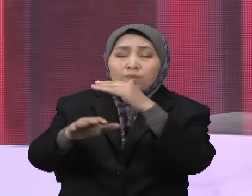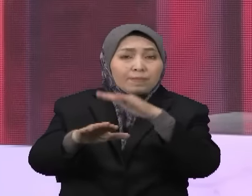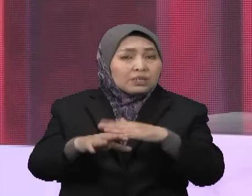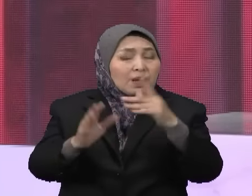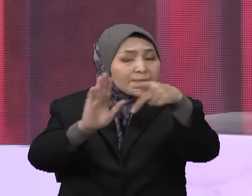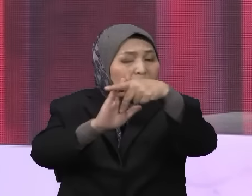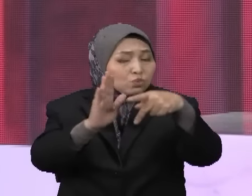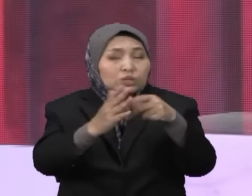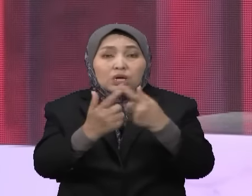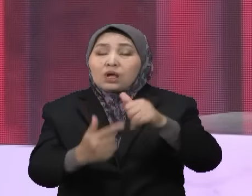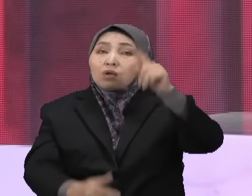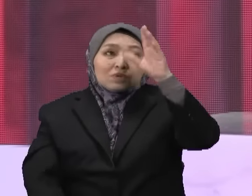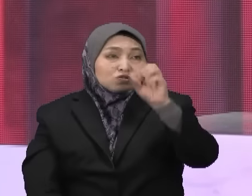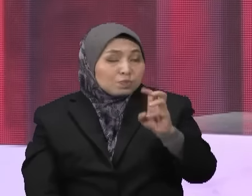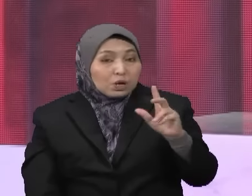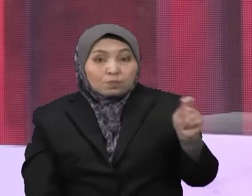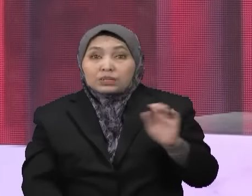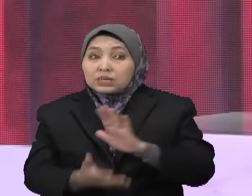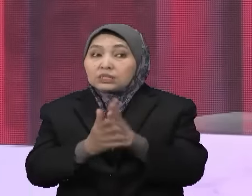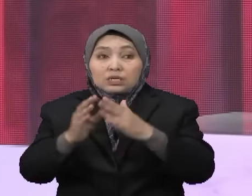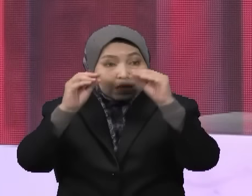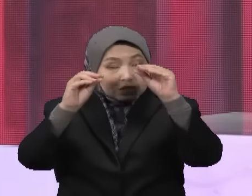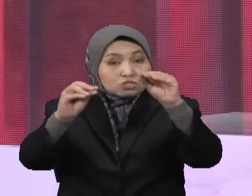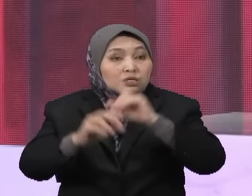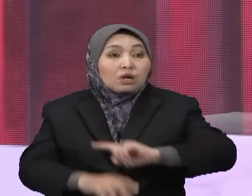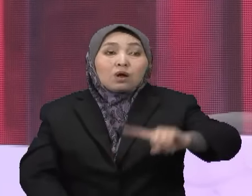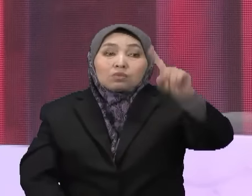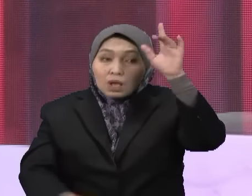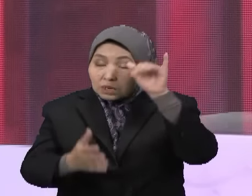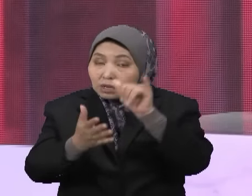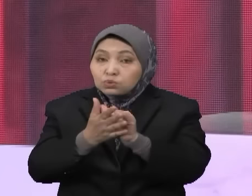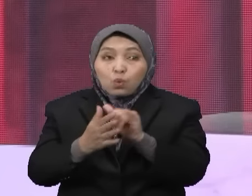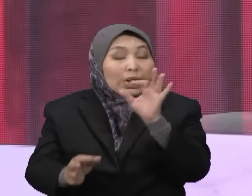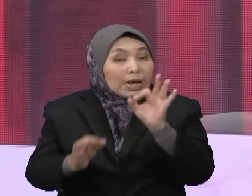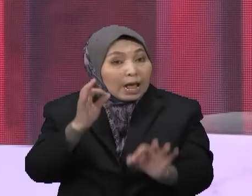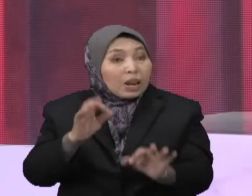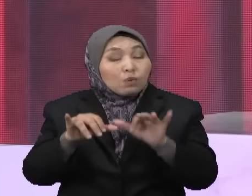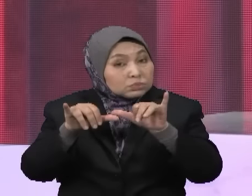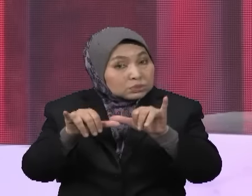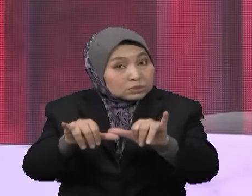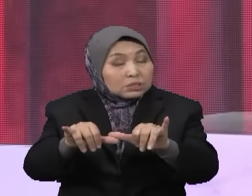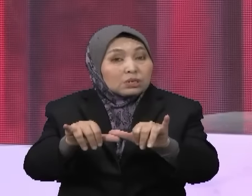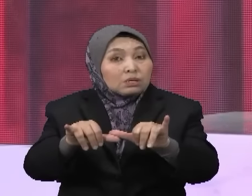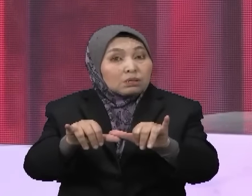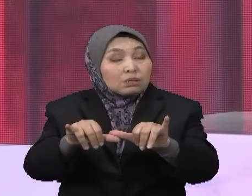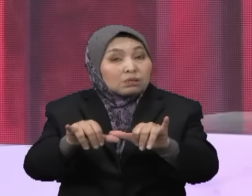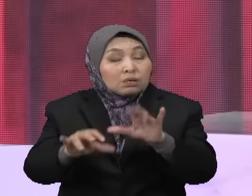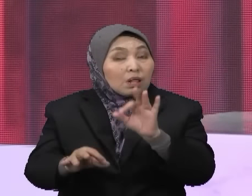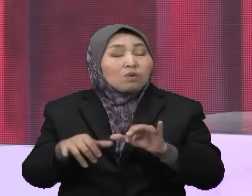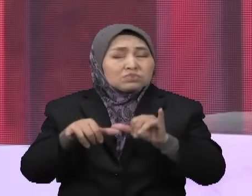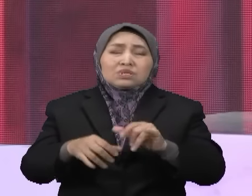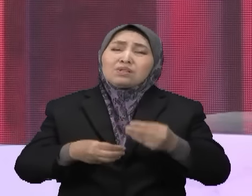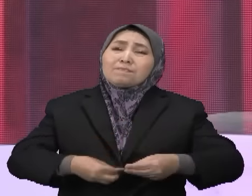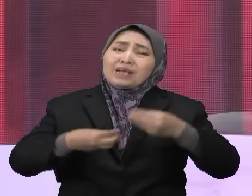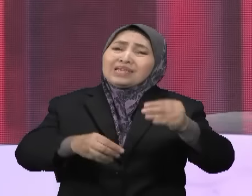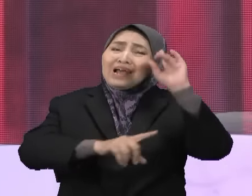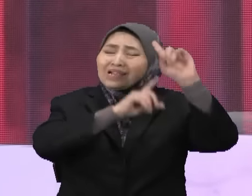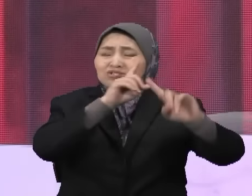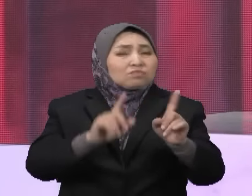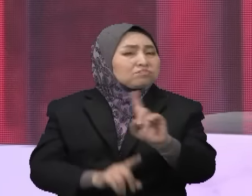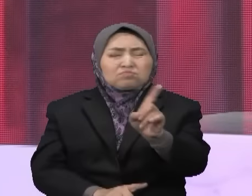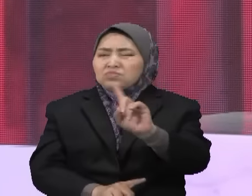peraturan daripada Allah Subhanahu Wa Taala. Maka diajarkan Allah, iaitu kalau masih lagi memberi alasan, jangan bagi